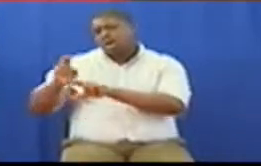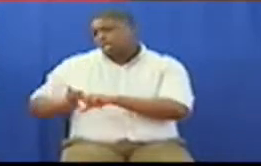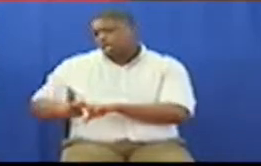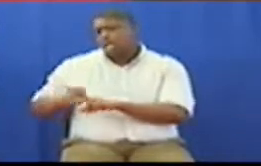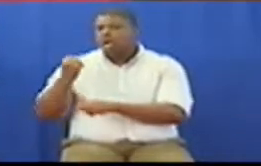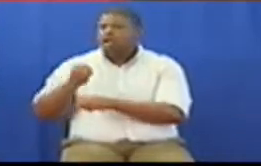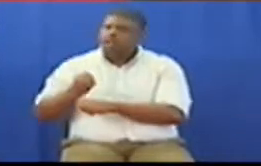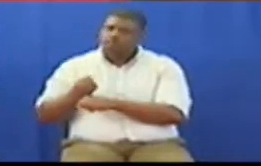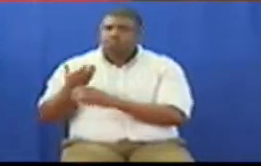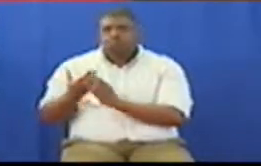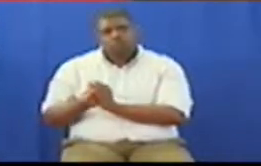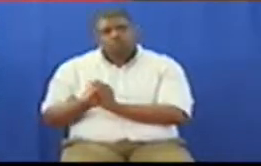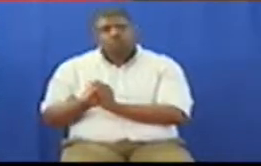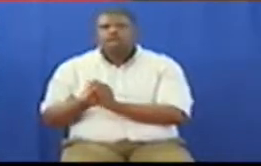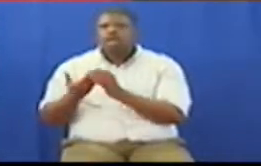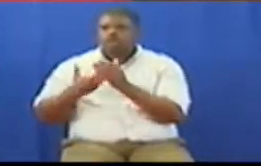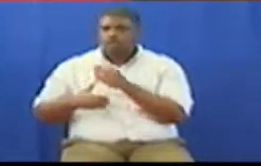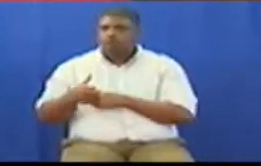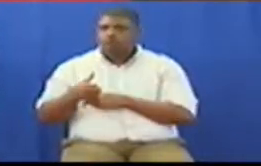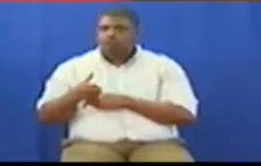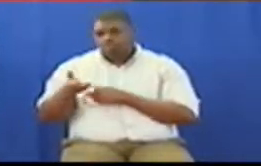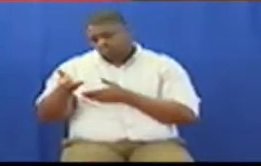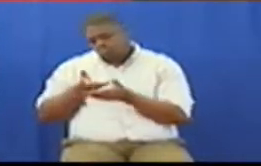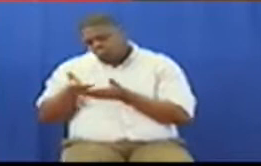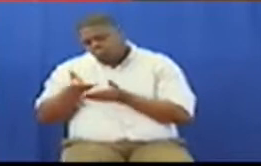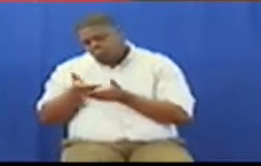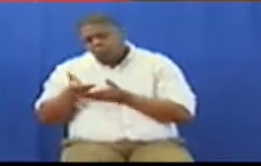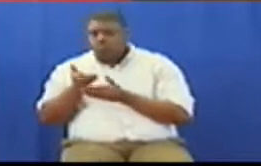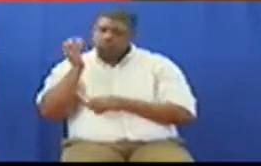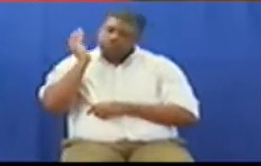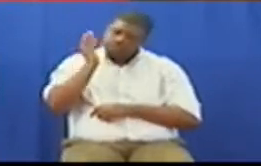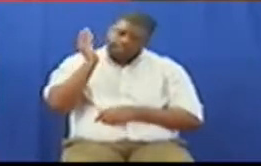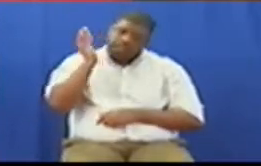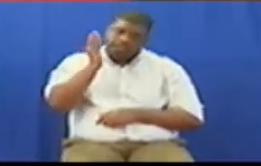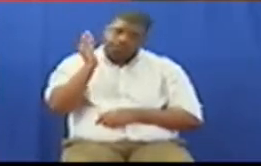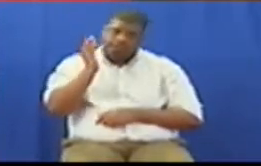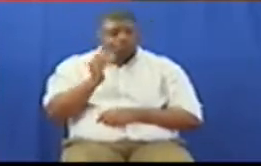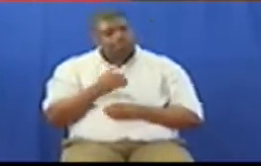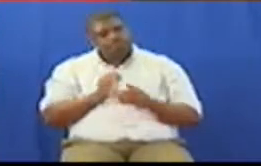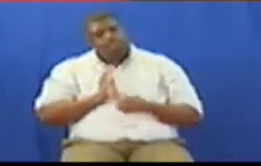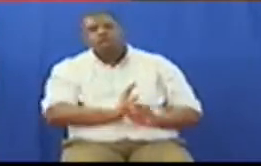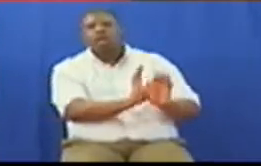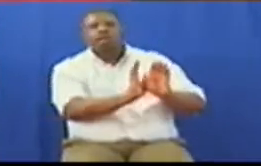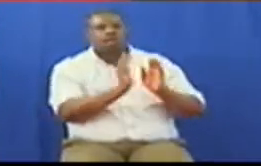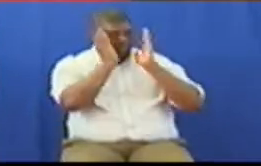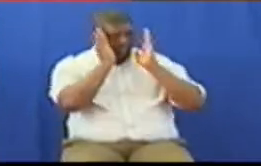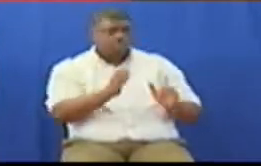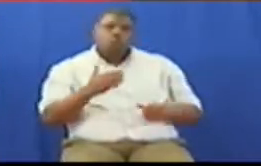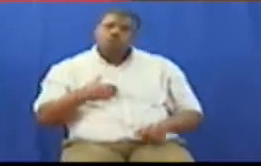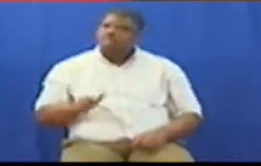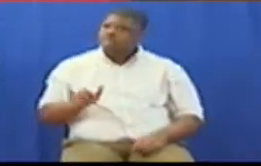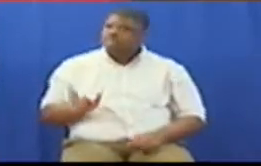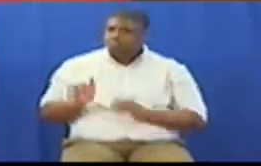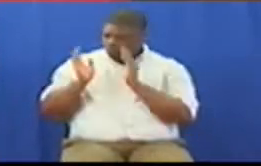kwa Mheshimiwa Waziri Mkuu ambaye tunajadili hotuba yake. Mheshimiwa Waziri Mkuu amekuwa